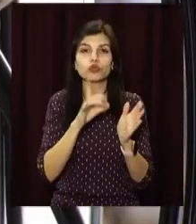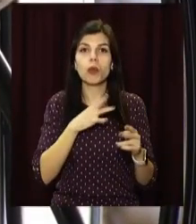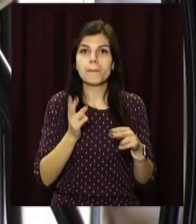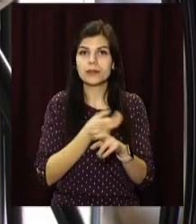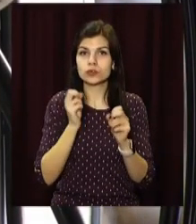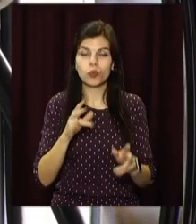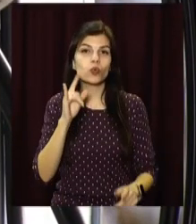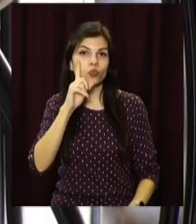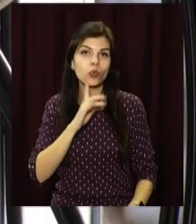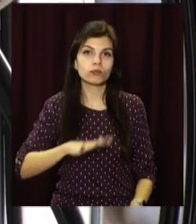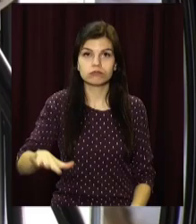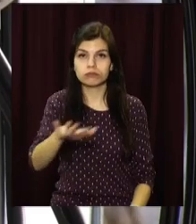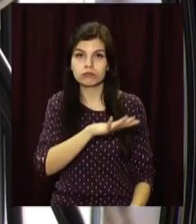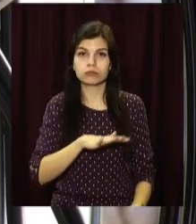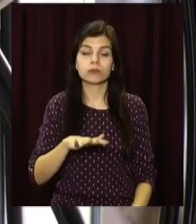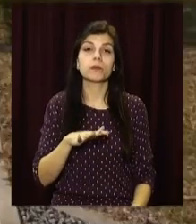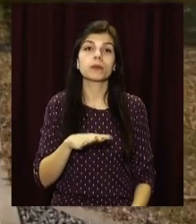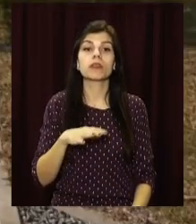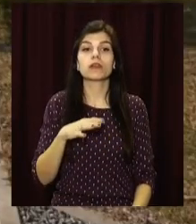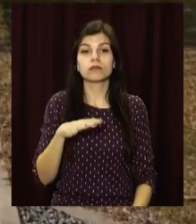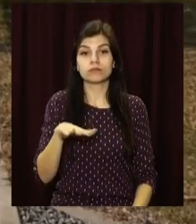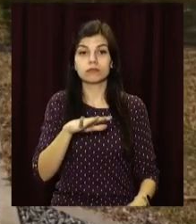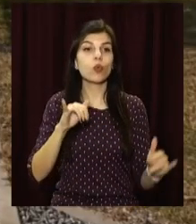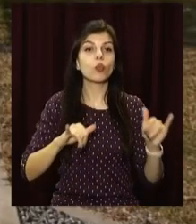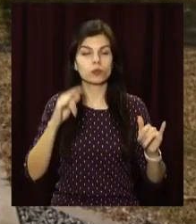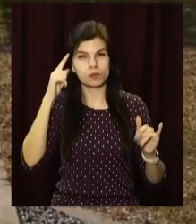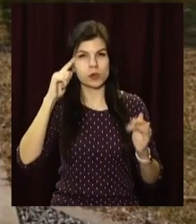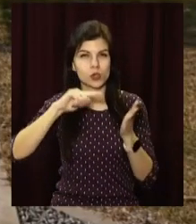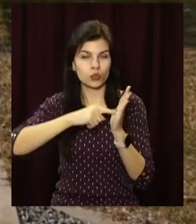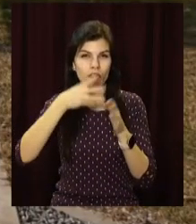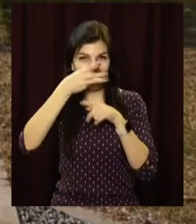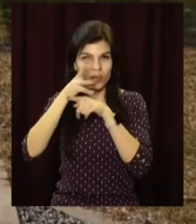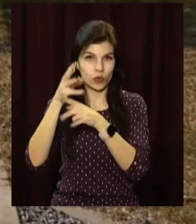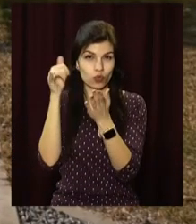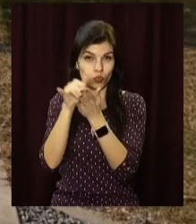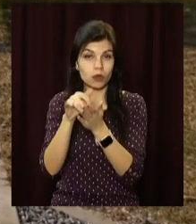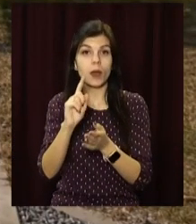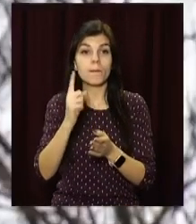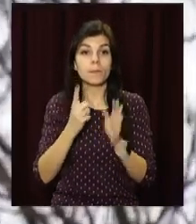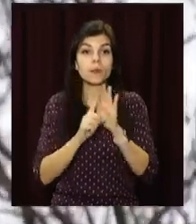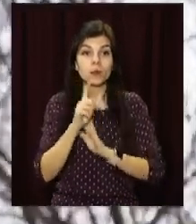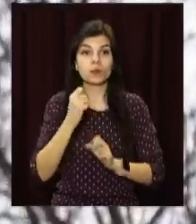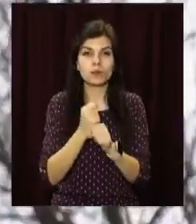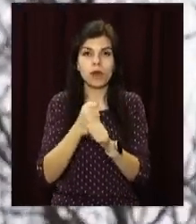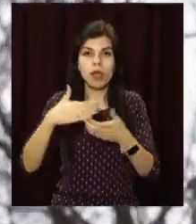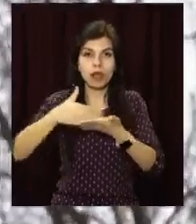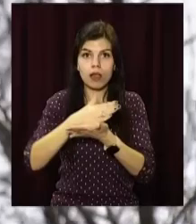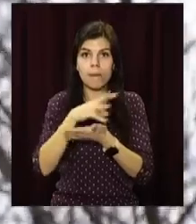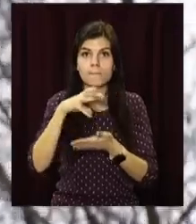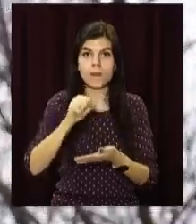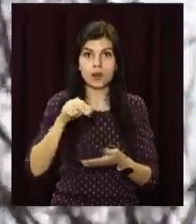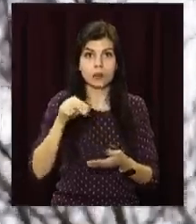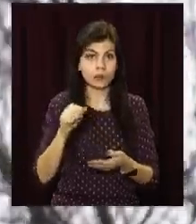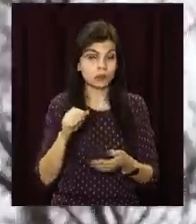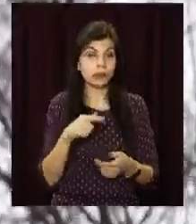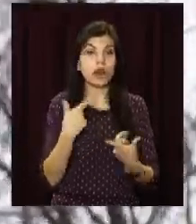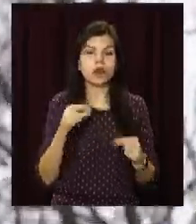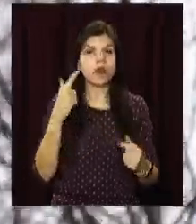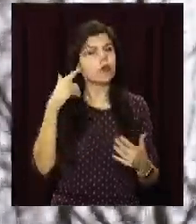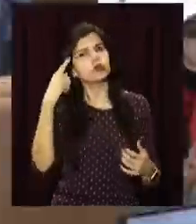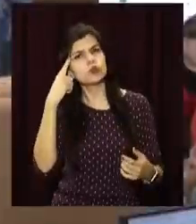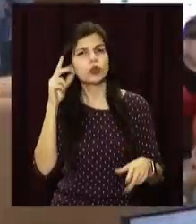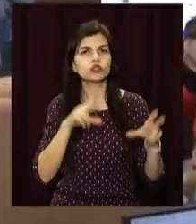безпечне та комфортне середовище. Для оптимального розташування системи відеоспостереження спершу зробили мапу, де жителі вказали найбільш небезпечні, на